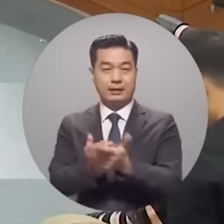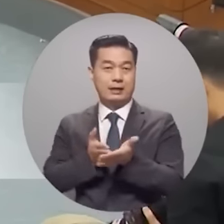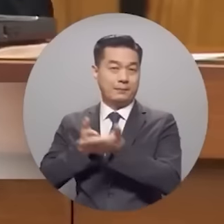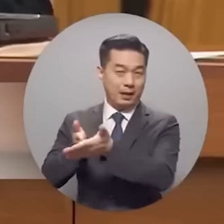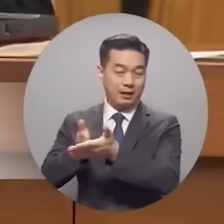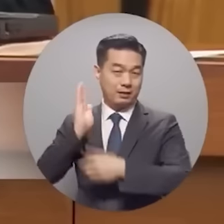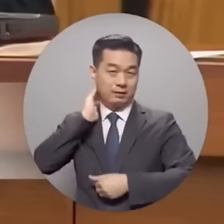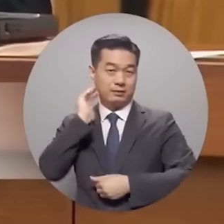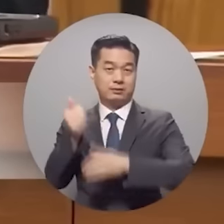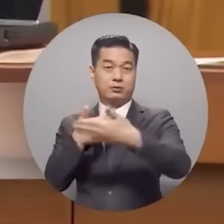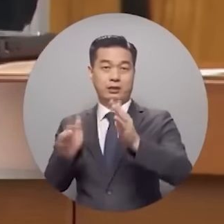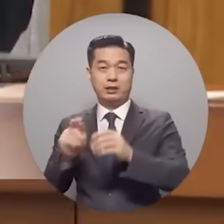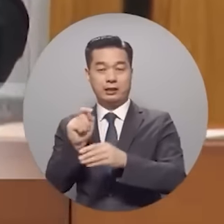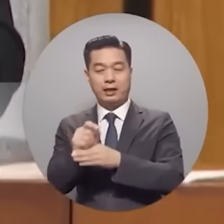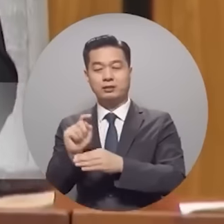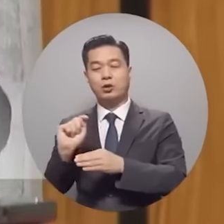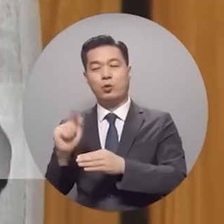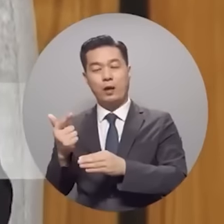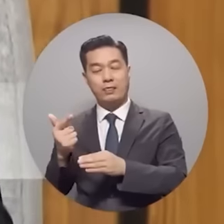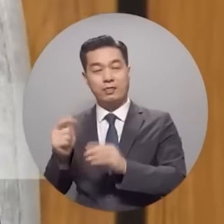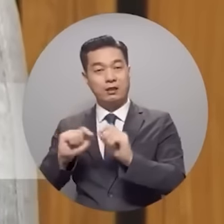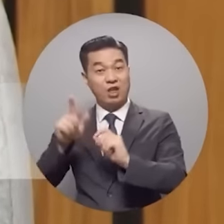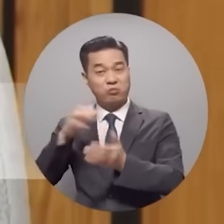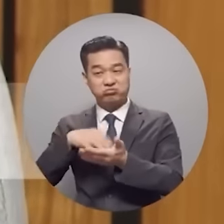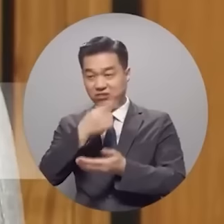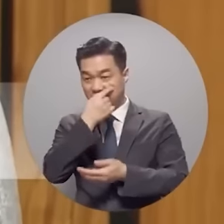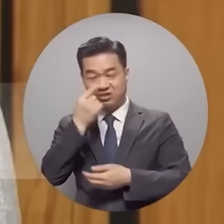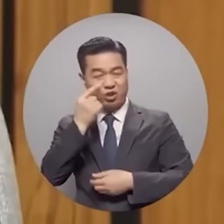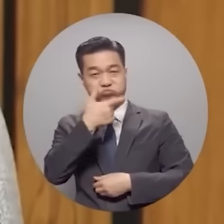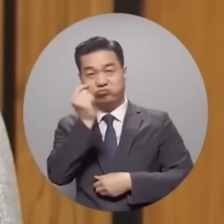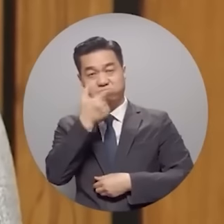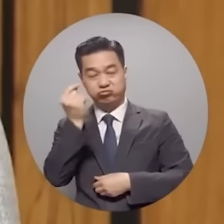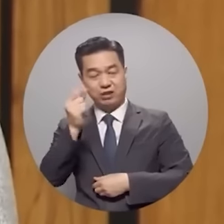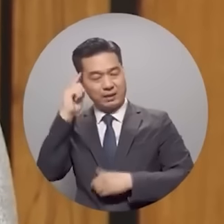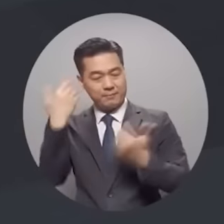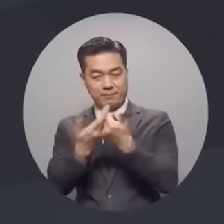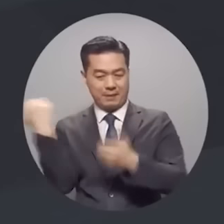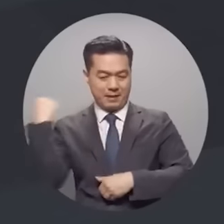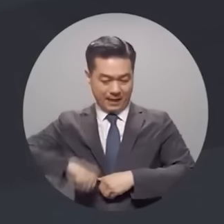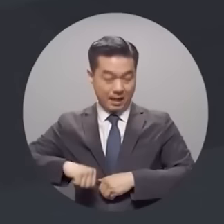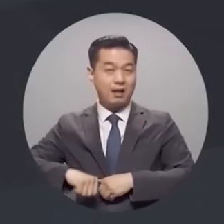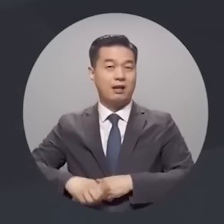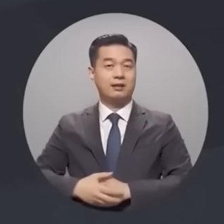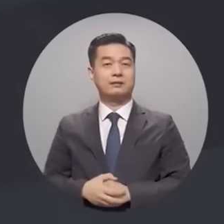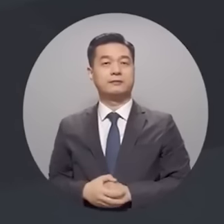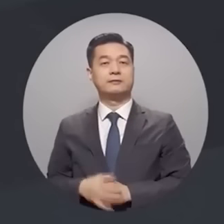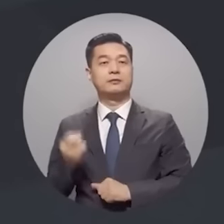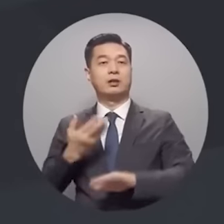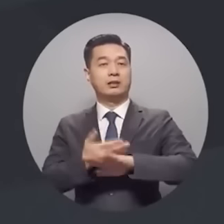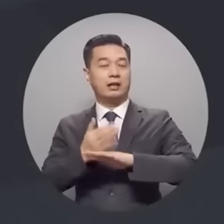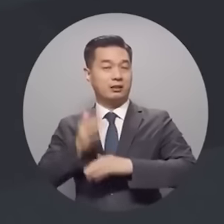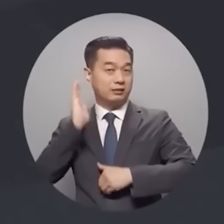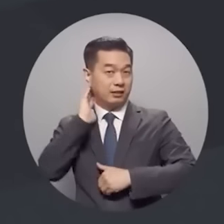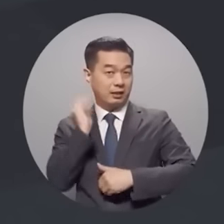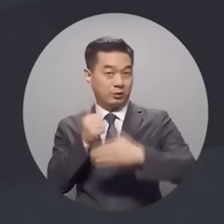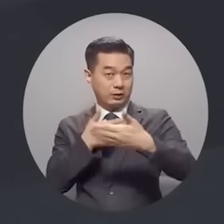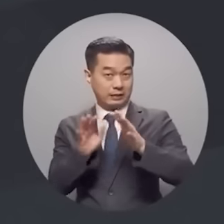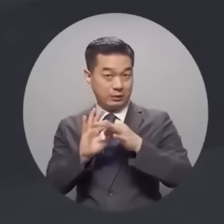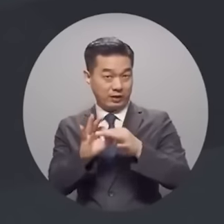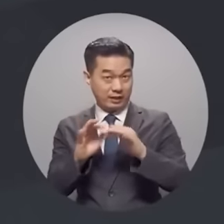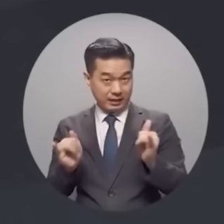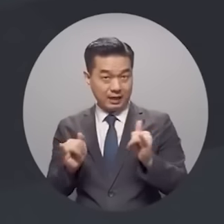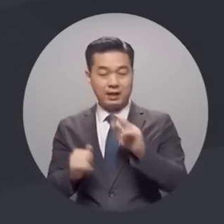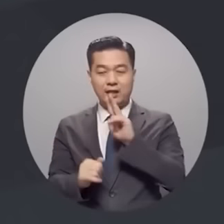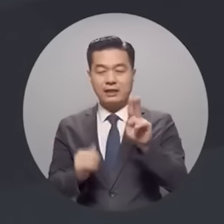대통령실 행정관들은 불분명하다며 반발하는 기류입니다 또 다른 대통령실 관계자는 야당이